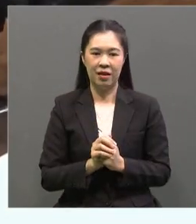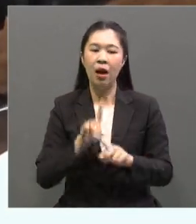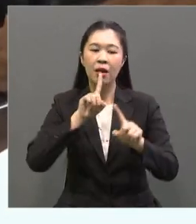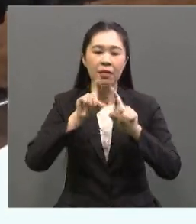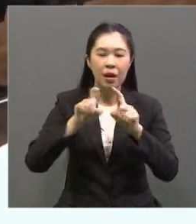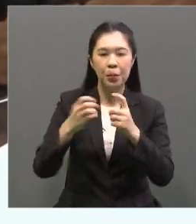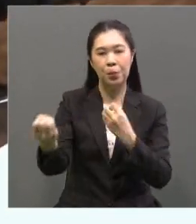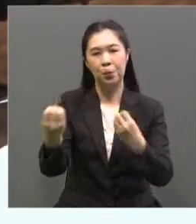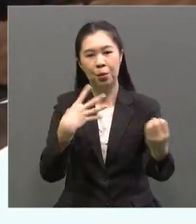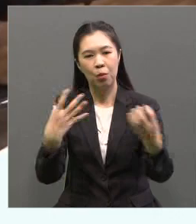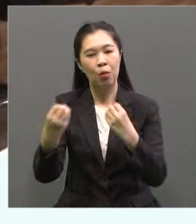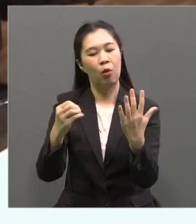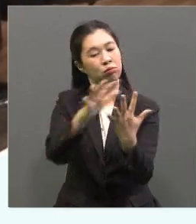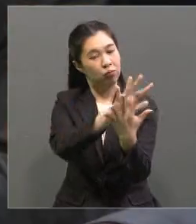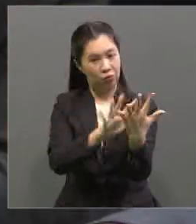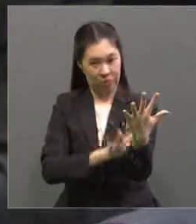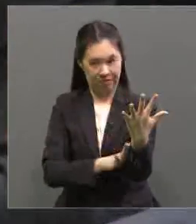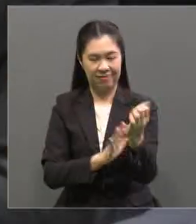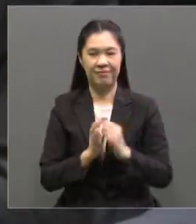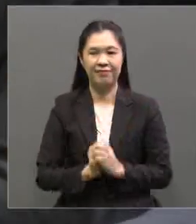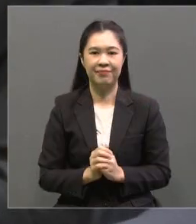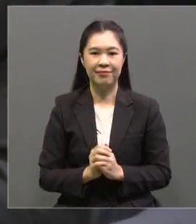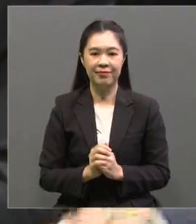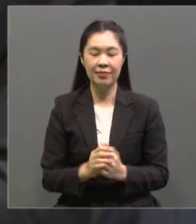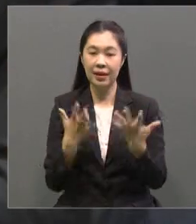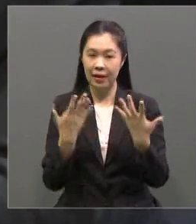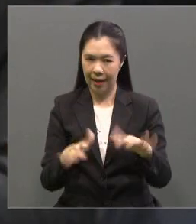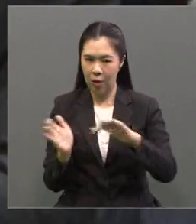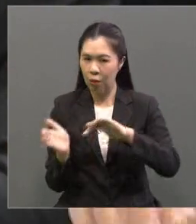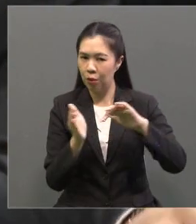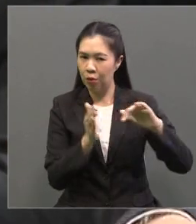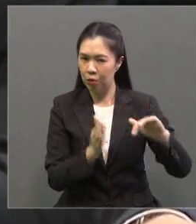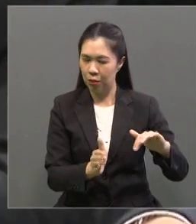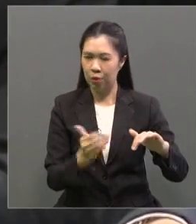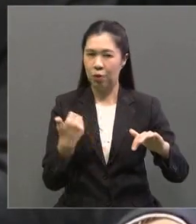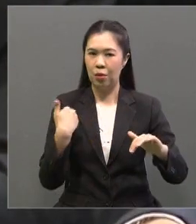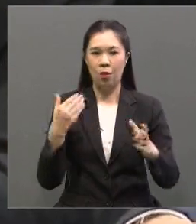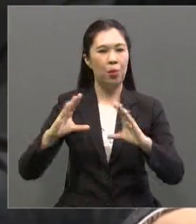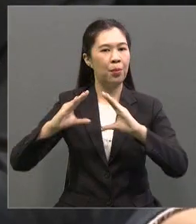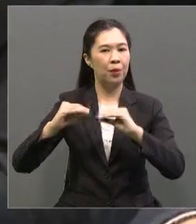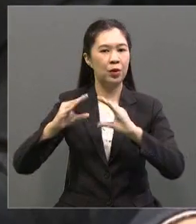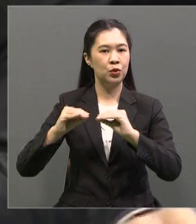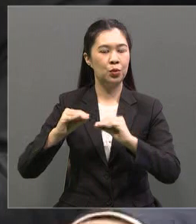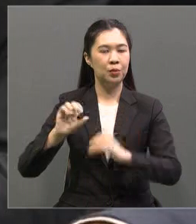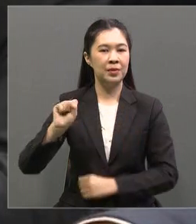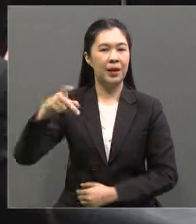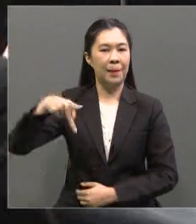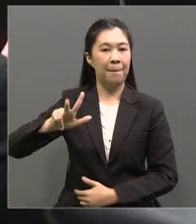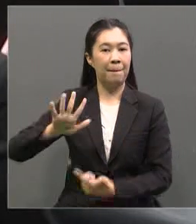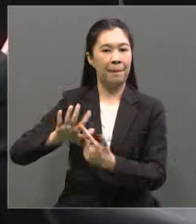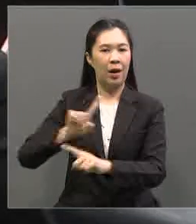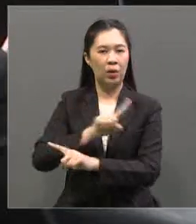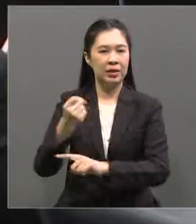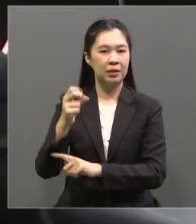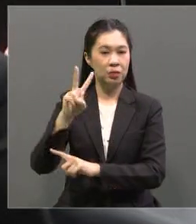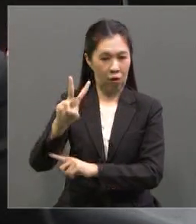ความคิดเห็นของประชาชนทั้ง4ภาคนะคะซึ่งขั้นตอนหลังจากนี้เมื่อเปิดสมัยประชุมสภาซึ่งก็จะถึงในวันที่